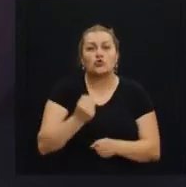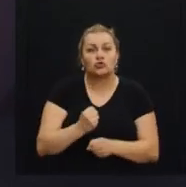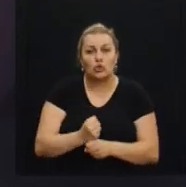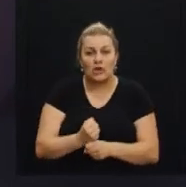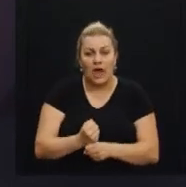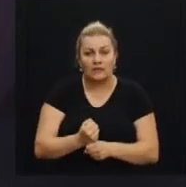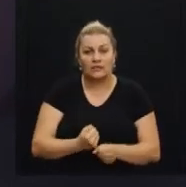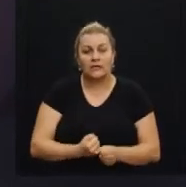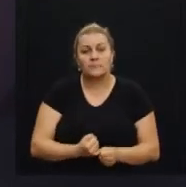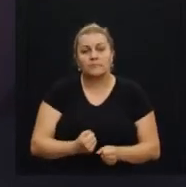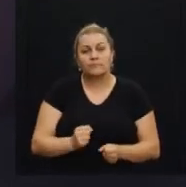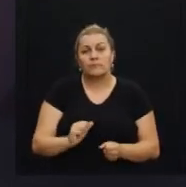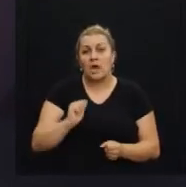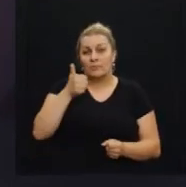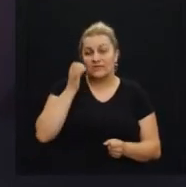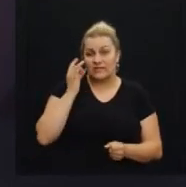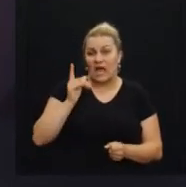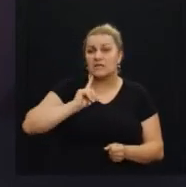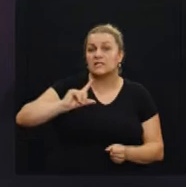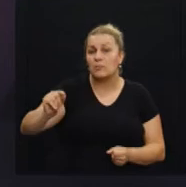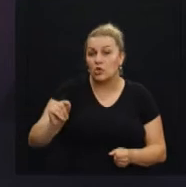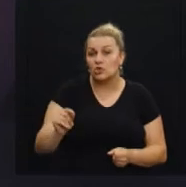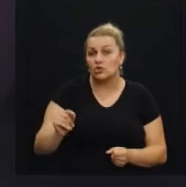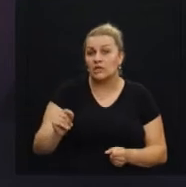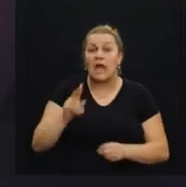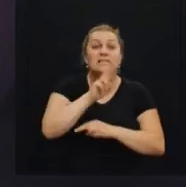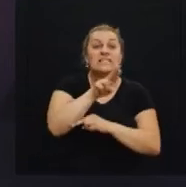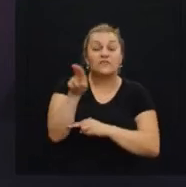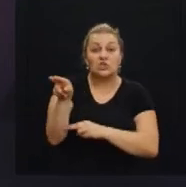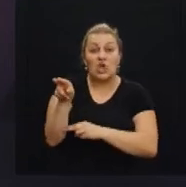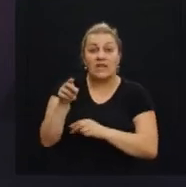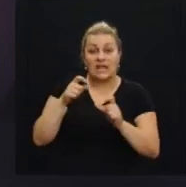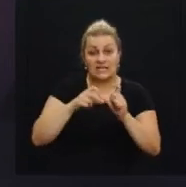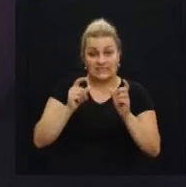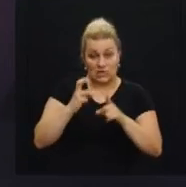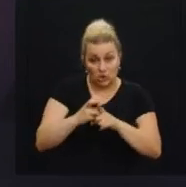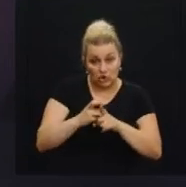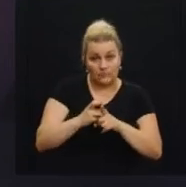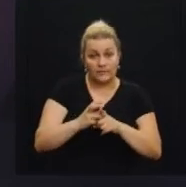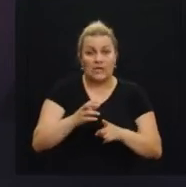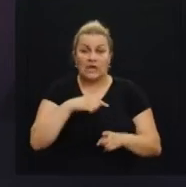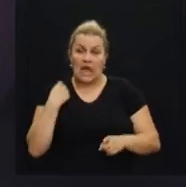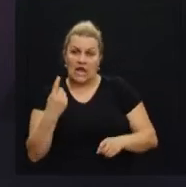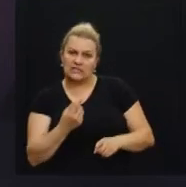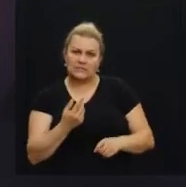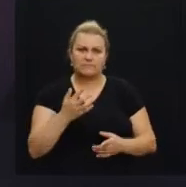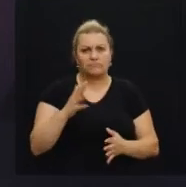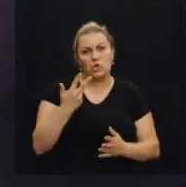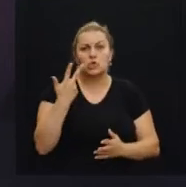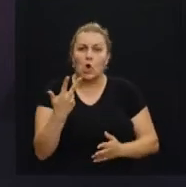i prvi dan smo išli na izviđanje, išli smo na Srđ, nas trojica